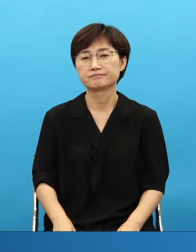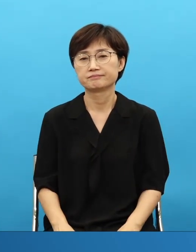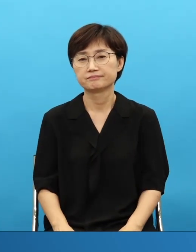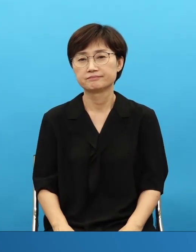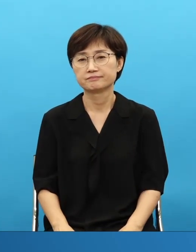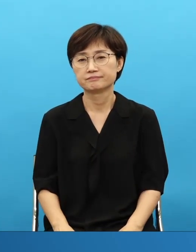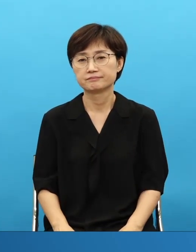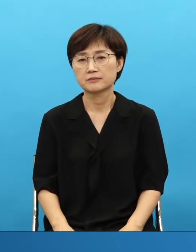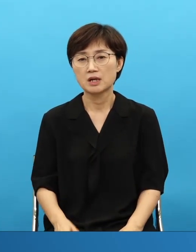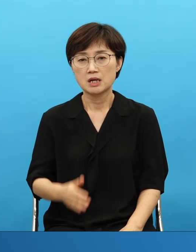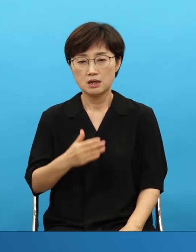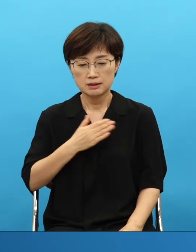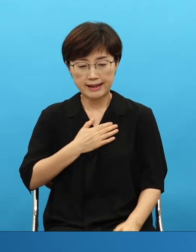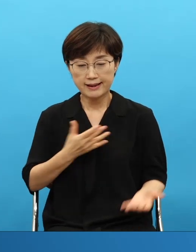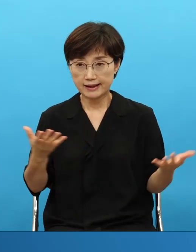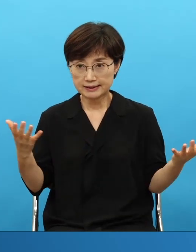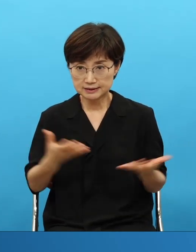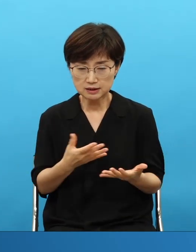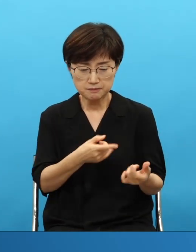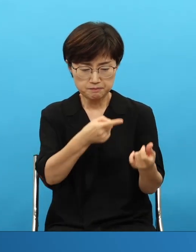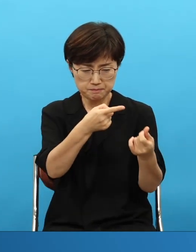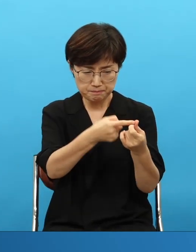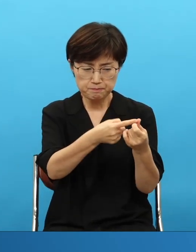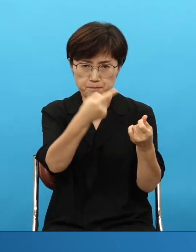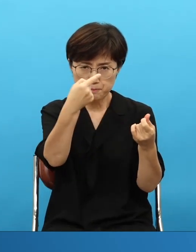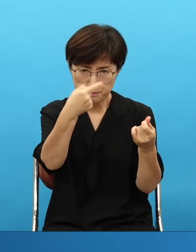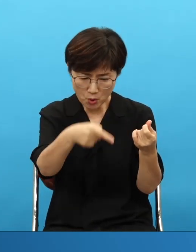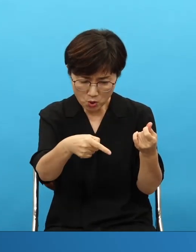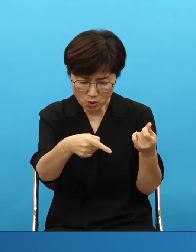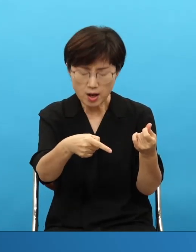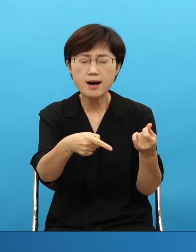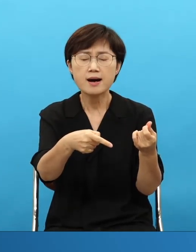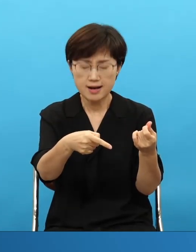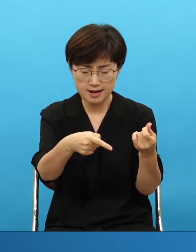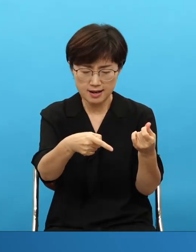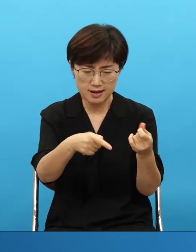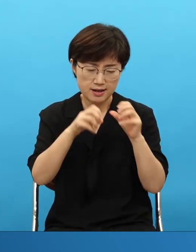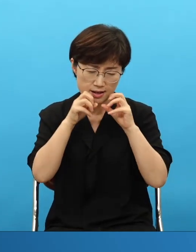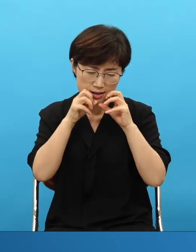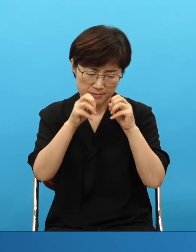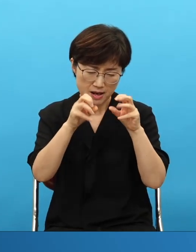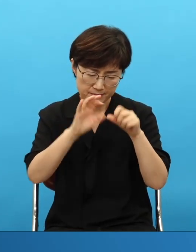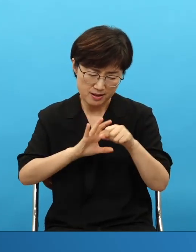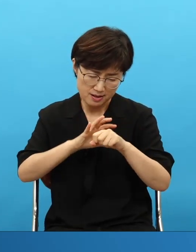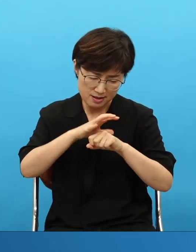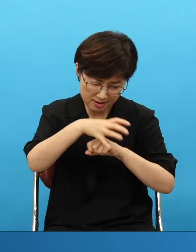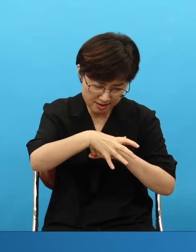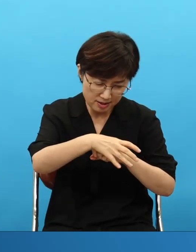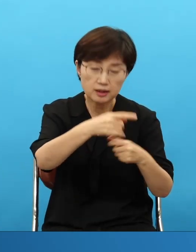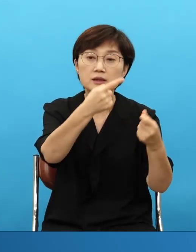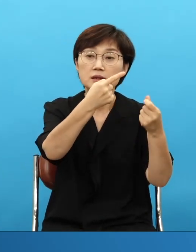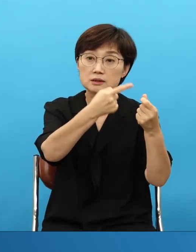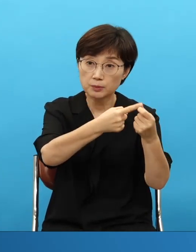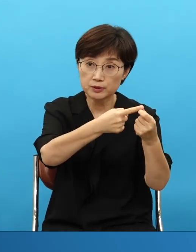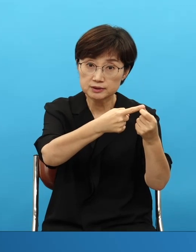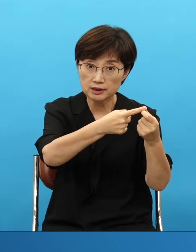꼭 이렇게 해야 돼요. 一定要这样做。 렘넌트는 취업과 부업이 분명해야 돼요.